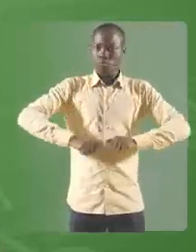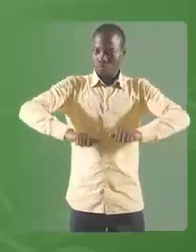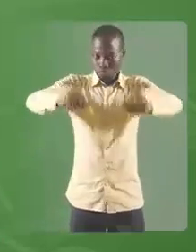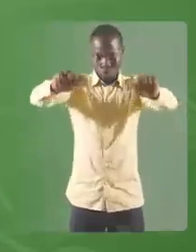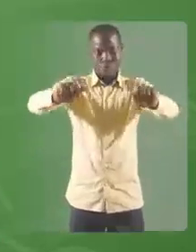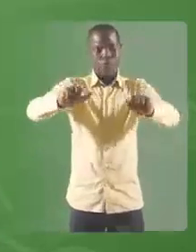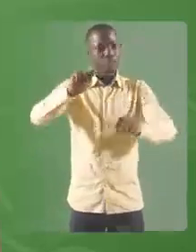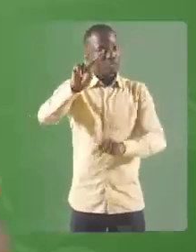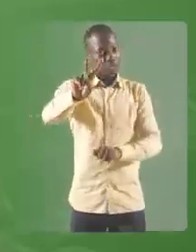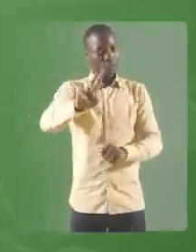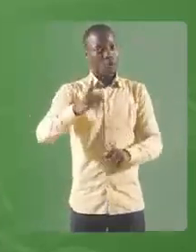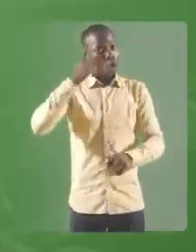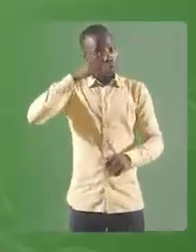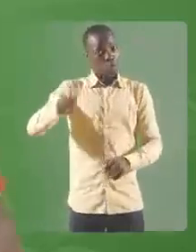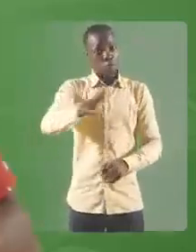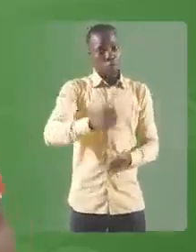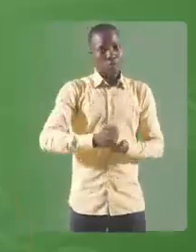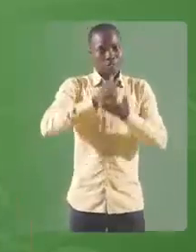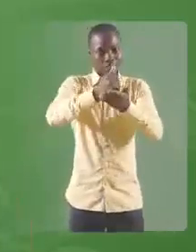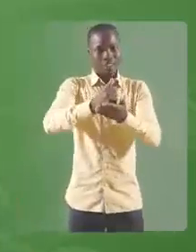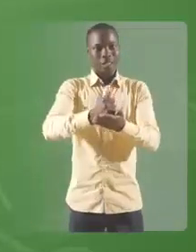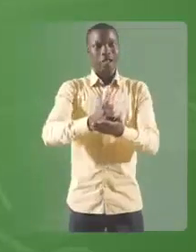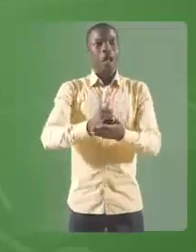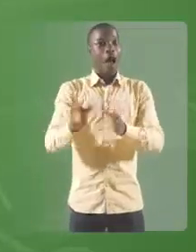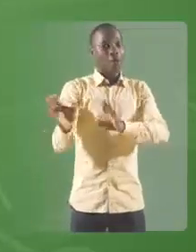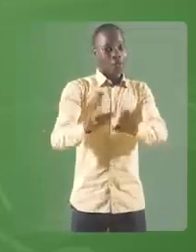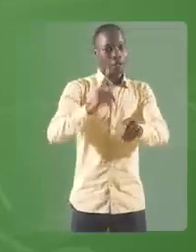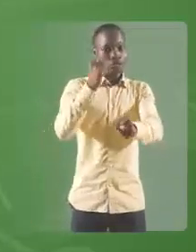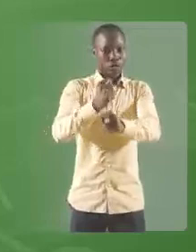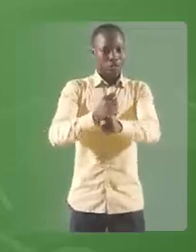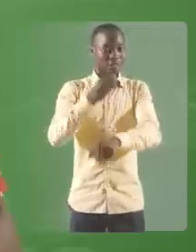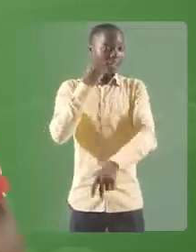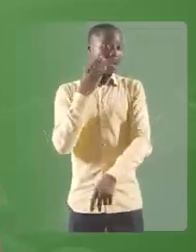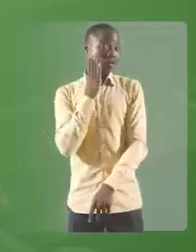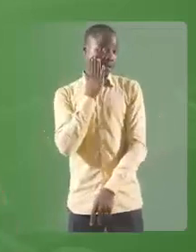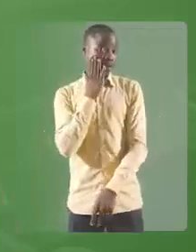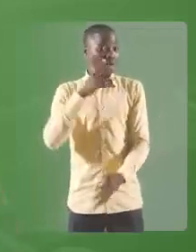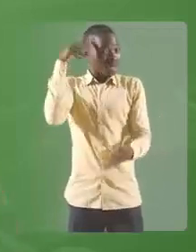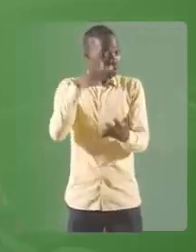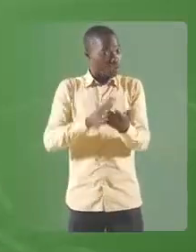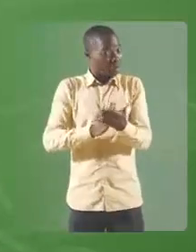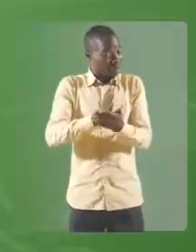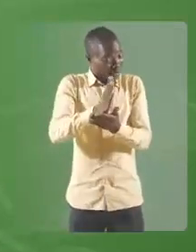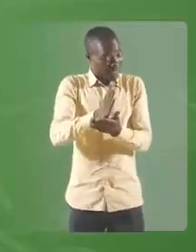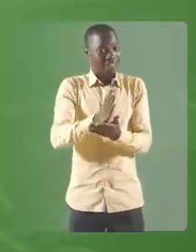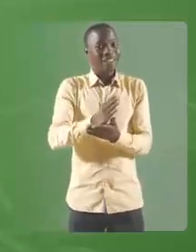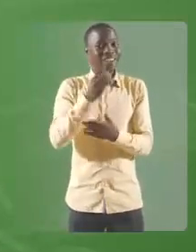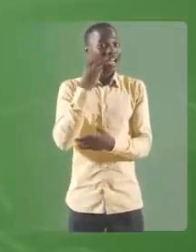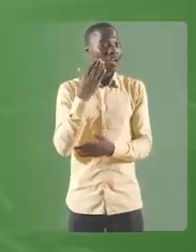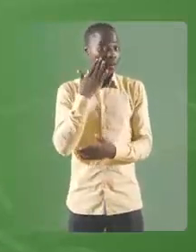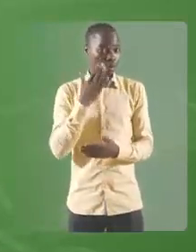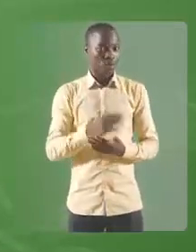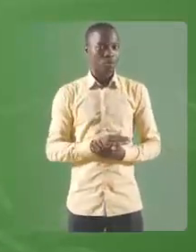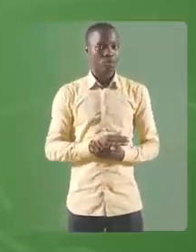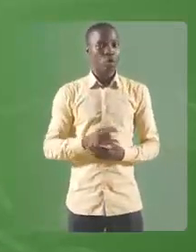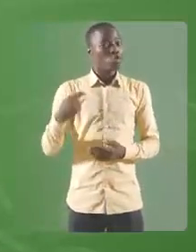disposition afin de vous aider à continuer le travail à la maison. On continue d'étudier, on n'est